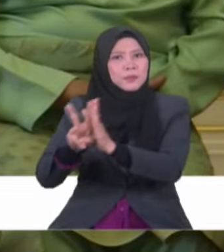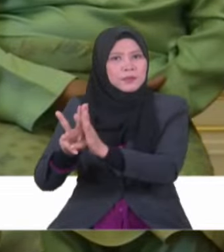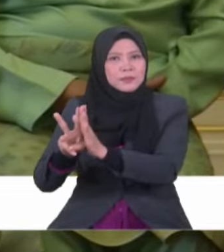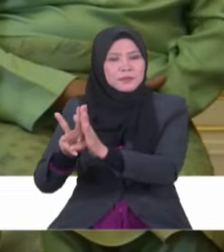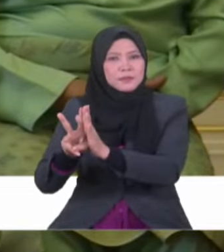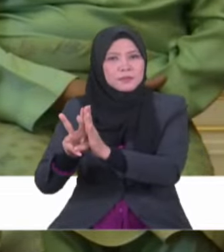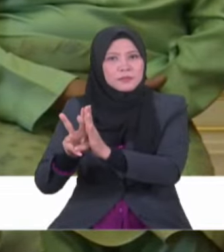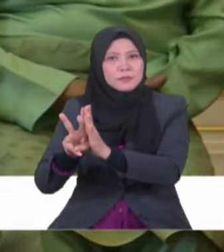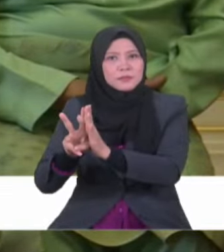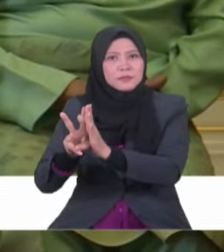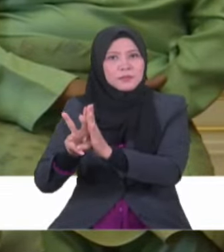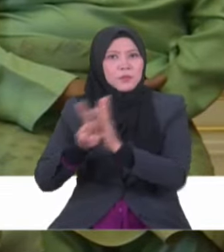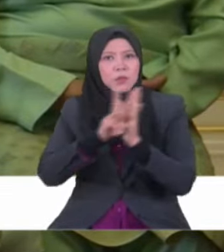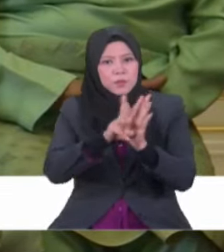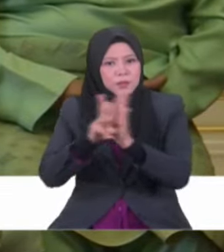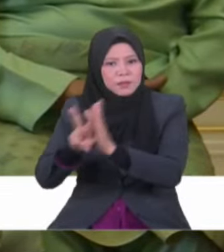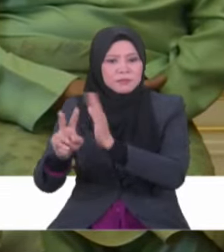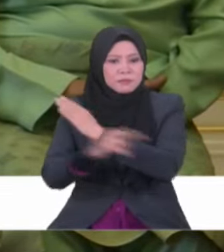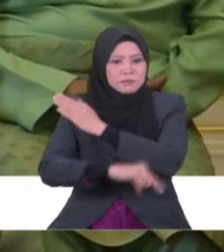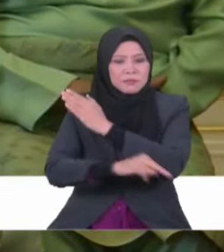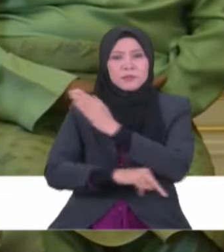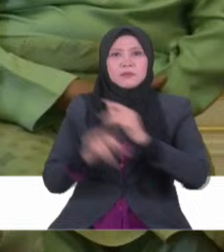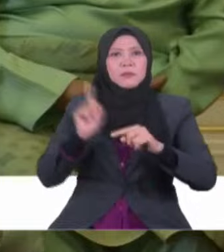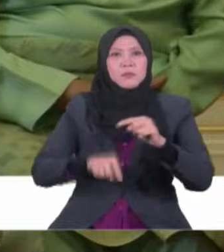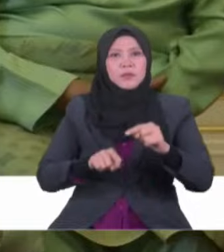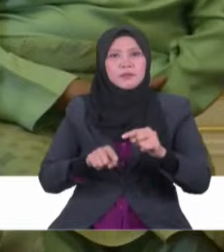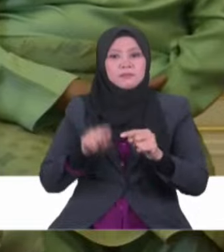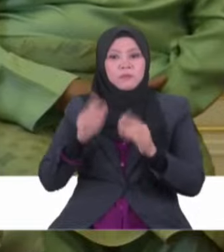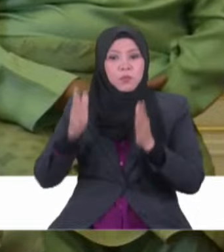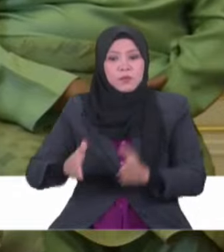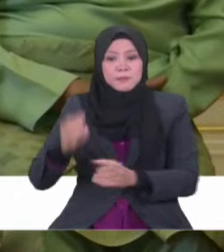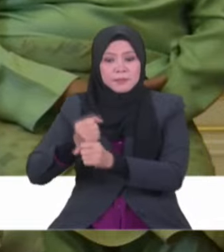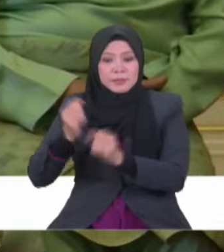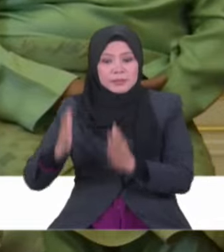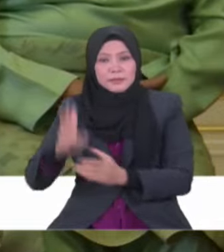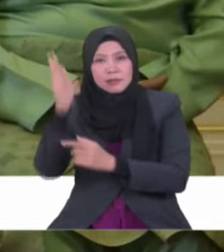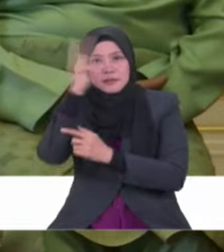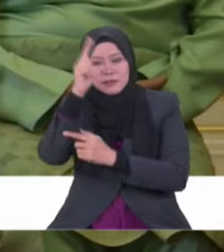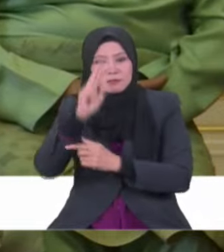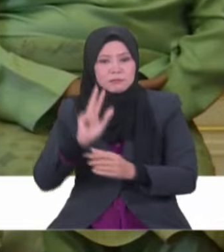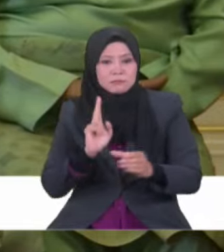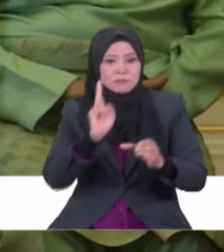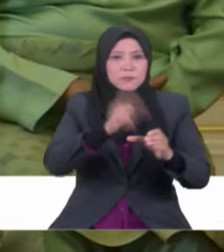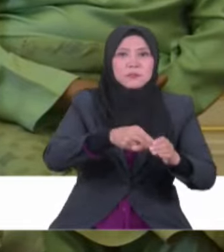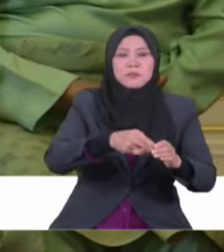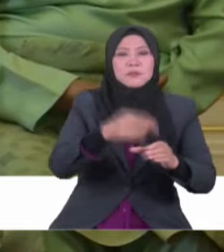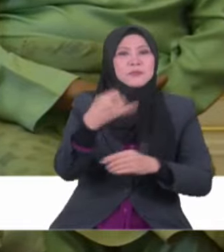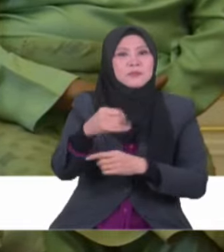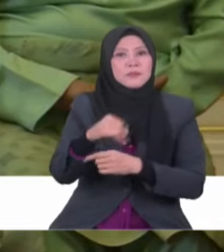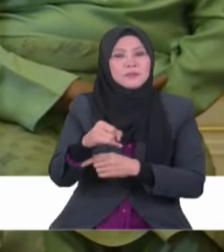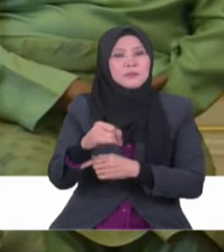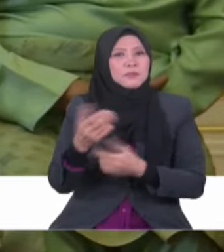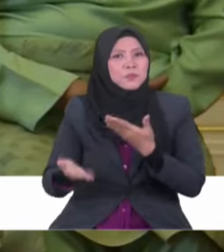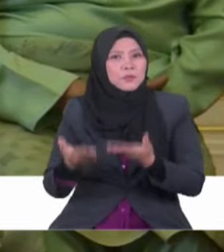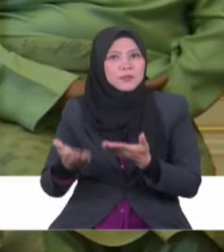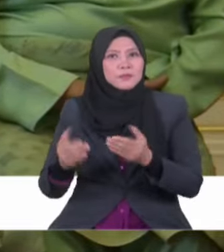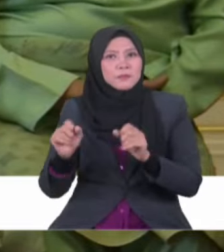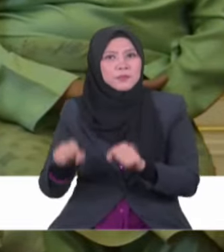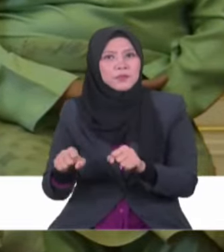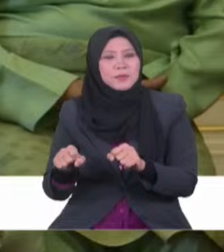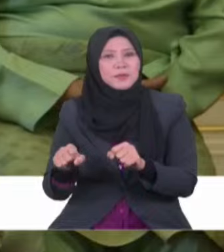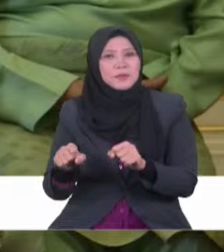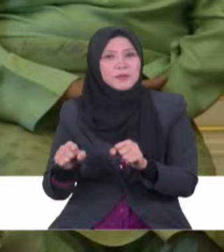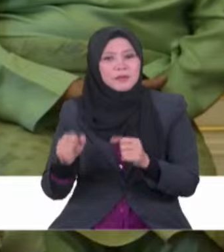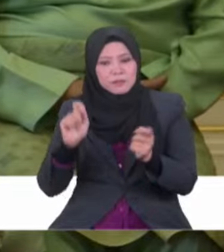boleh melibatkan pejabat awam. So atas minta ini pelantikan dari pejabat, adakah itu akan memerlukan sedikit apa nama itu